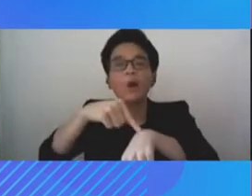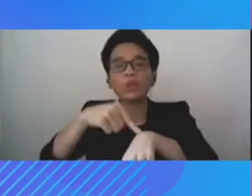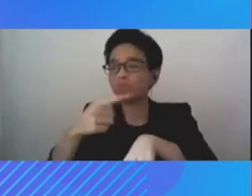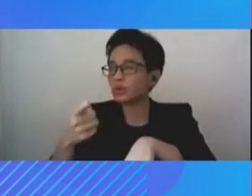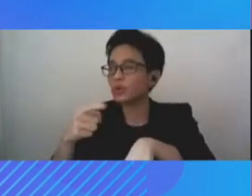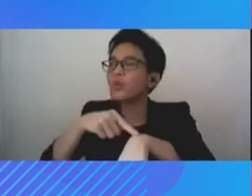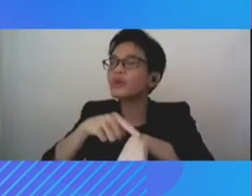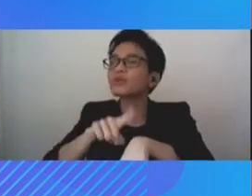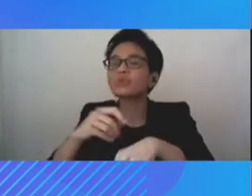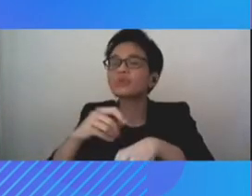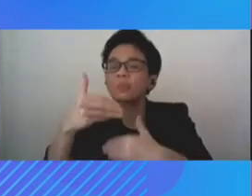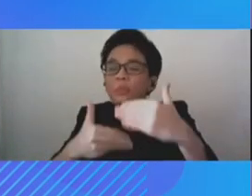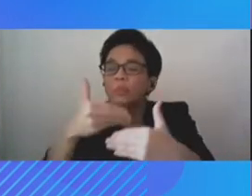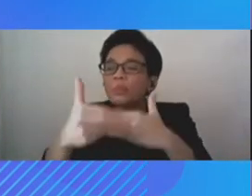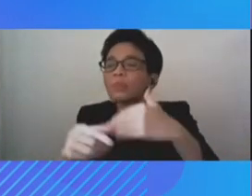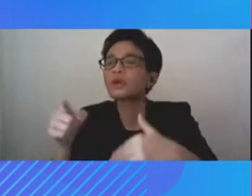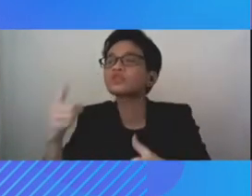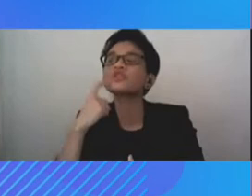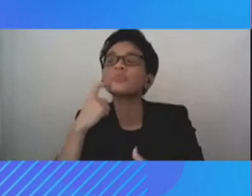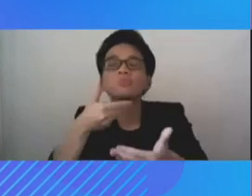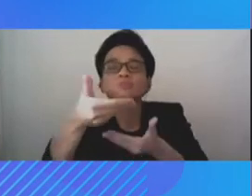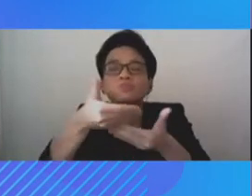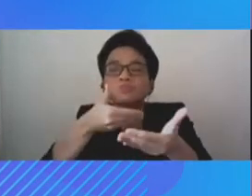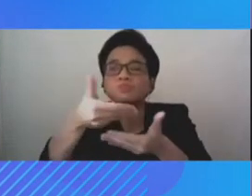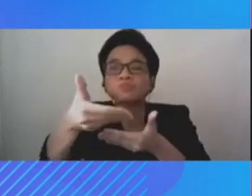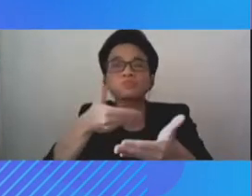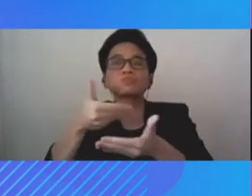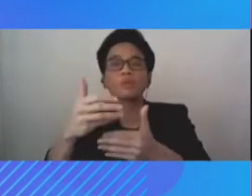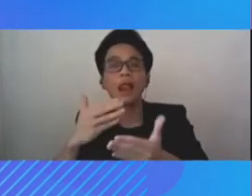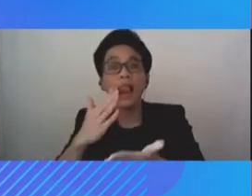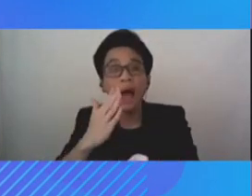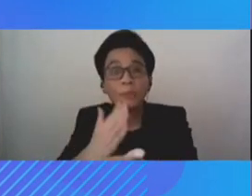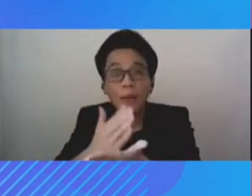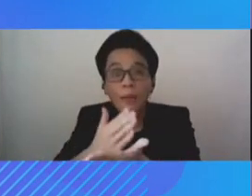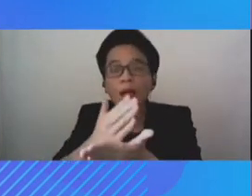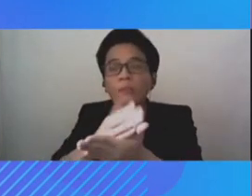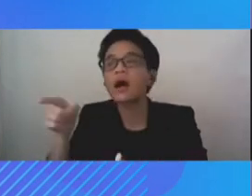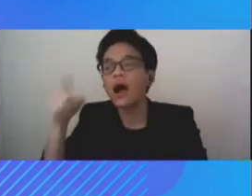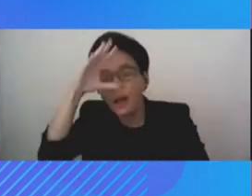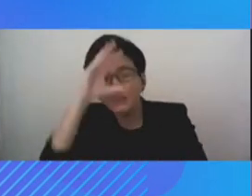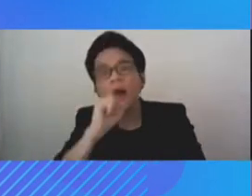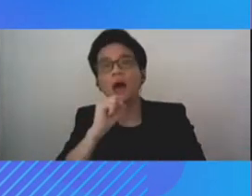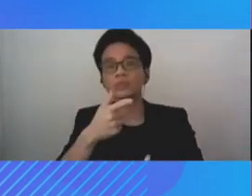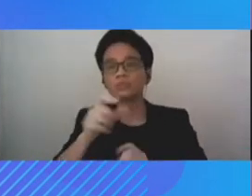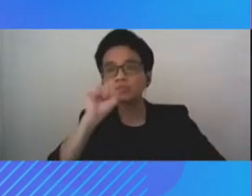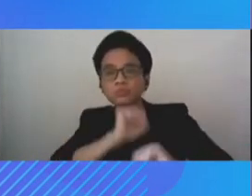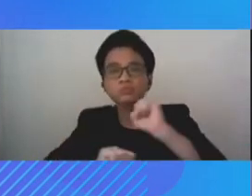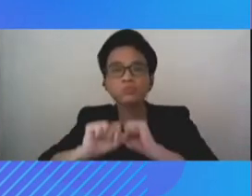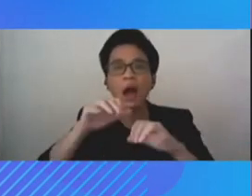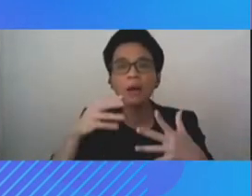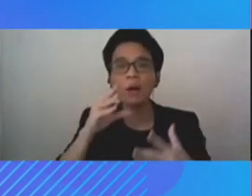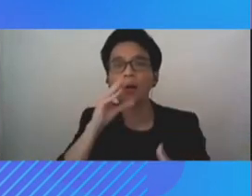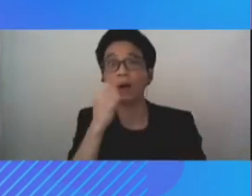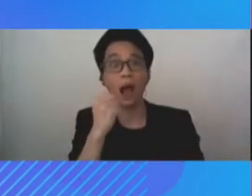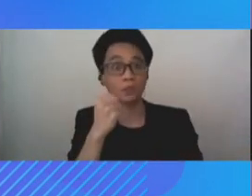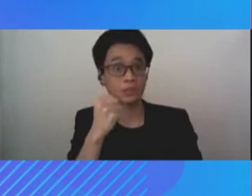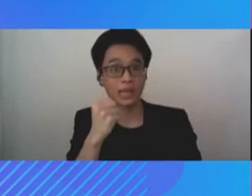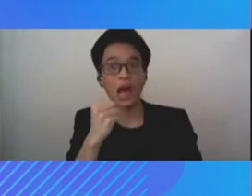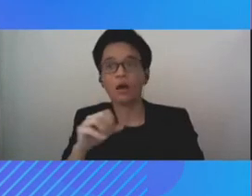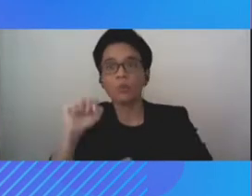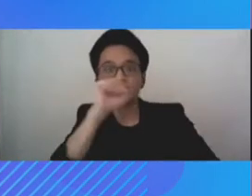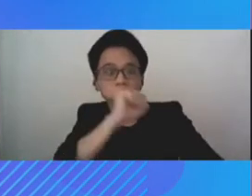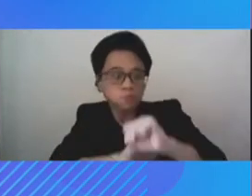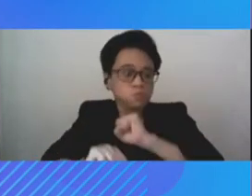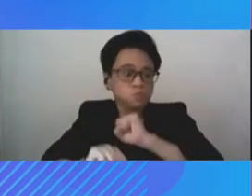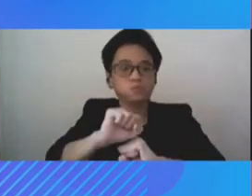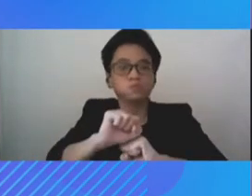mengerti apa yang dia ucapkan, apa yang dia gesturkan kepada kalian kayak gitu. Karena Adnan untuk sign language, karena motorik halus